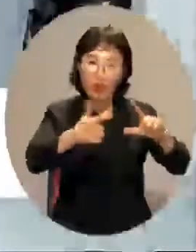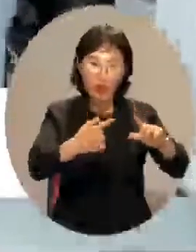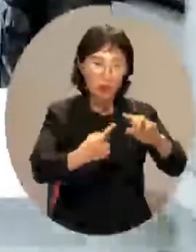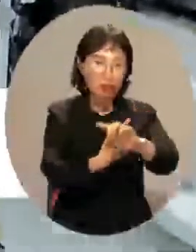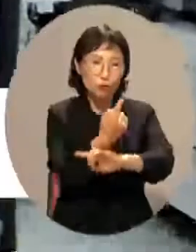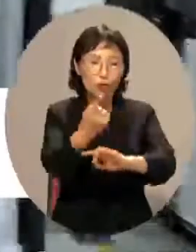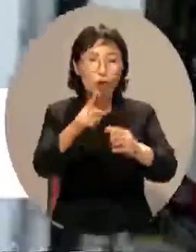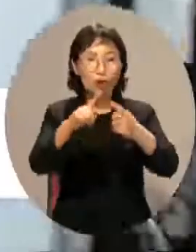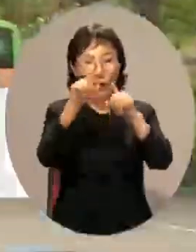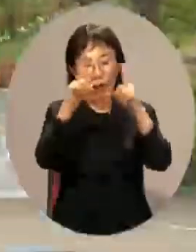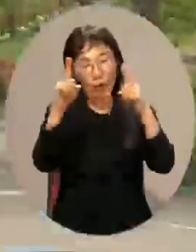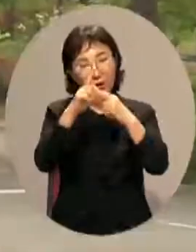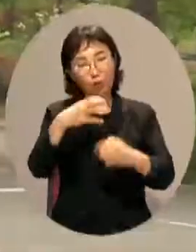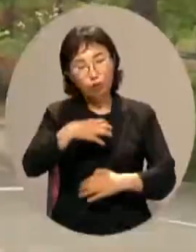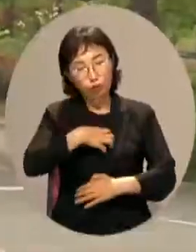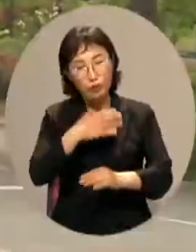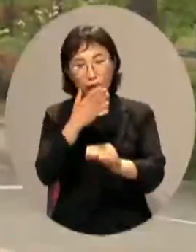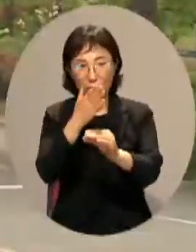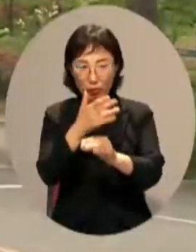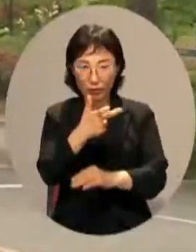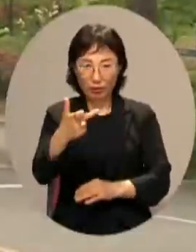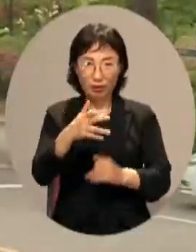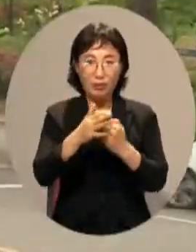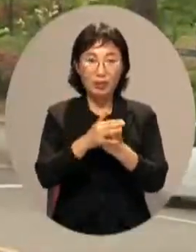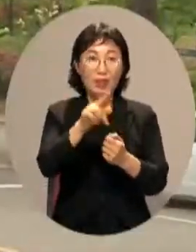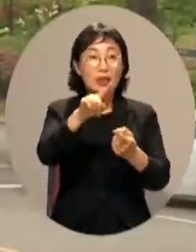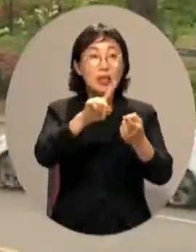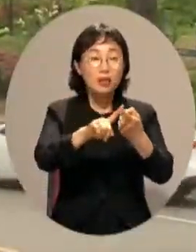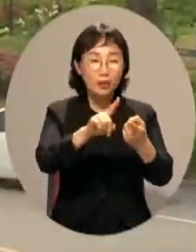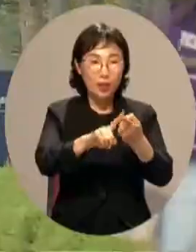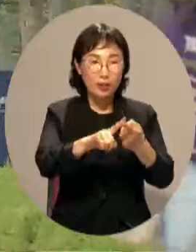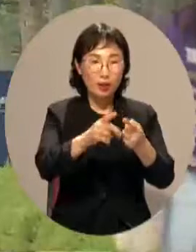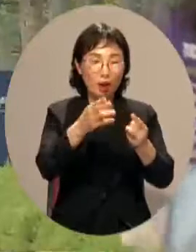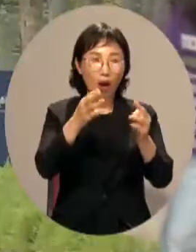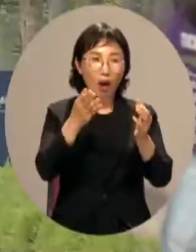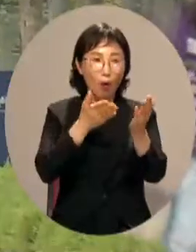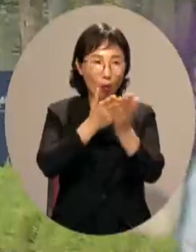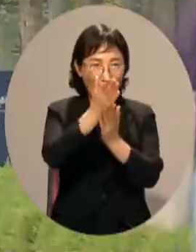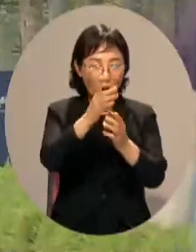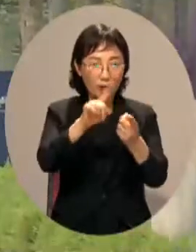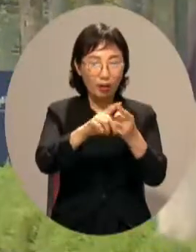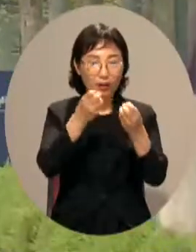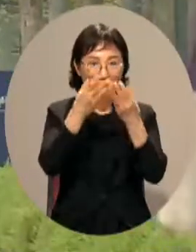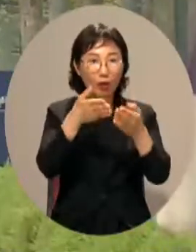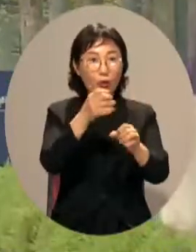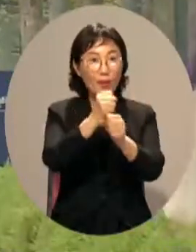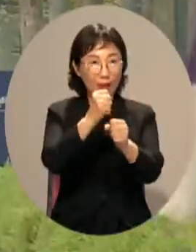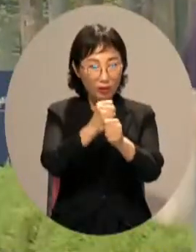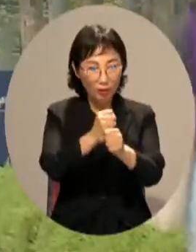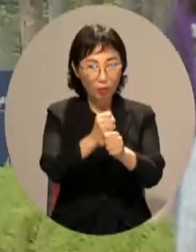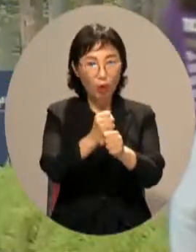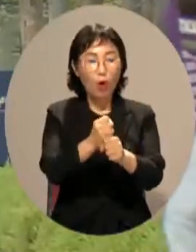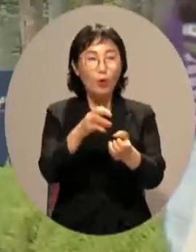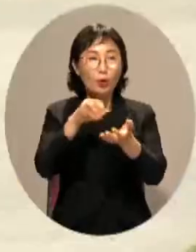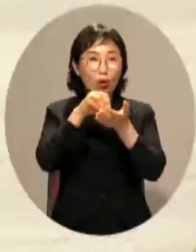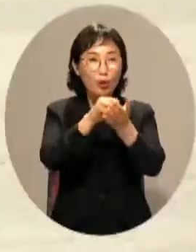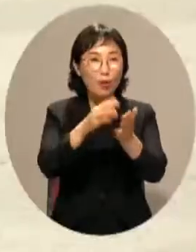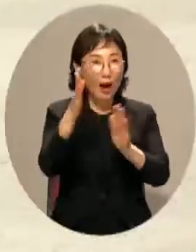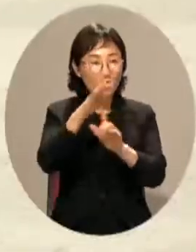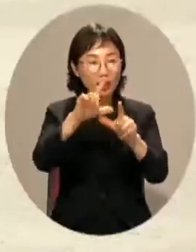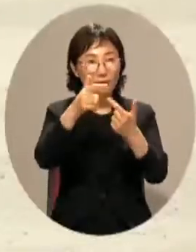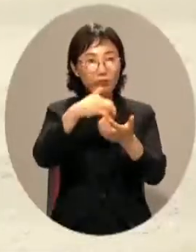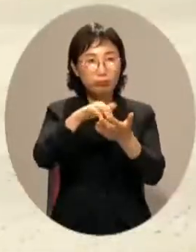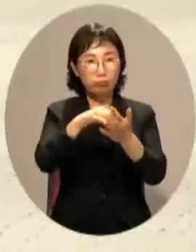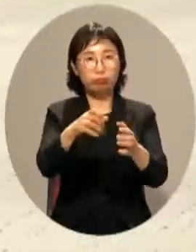있습니다. 수도권 대학에 관련 학과를 신설하고 이를 위해 입학 정원까지 늘리는데 정부 정책의